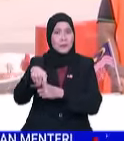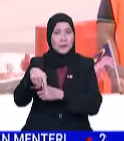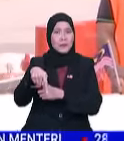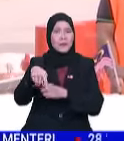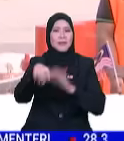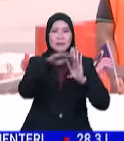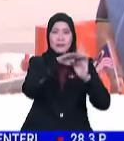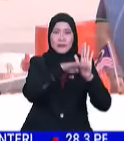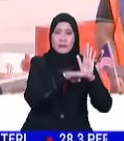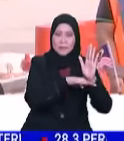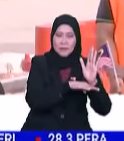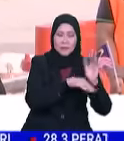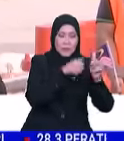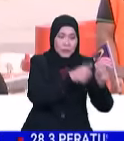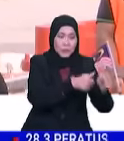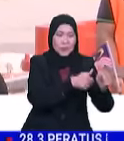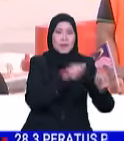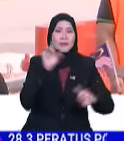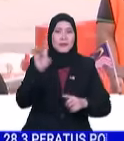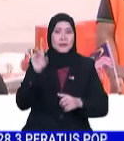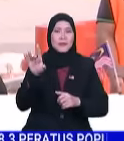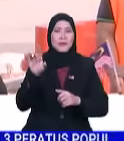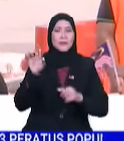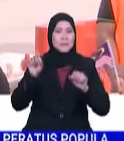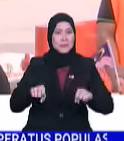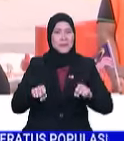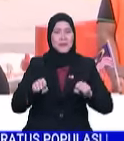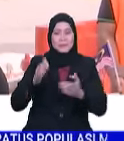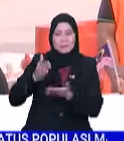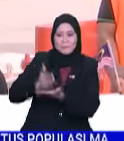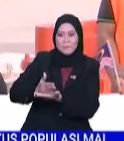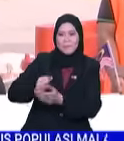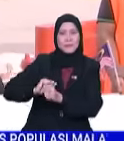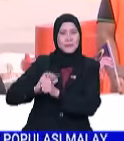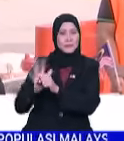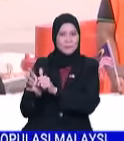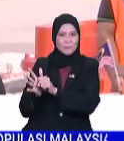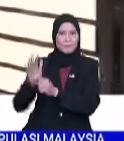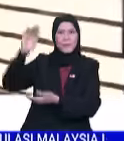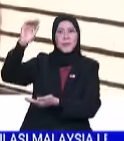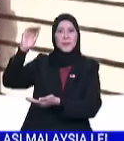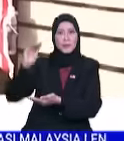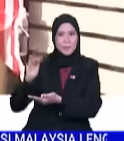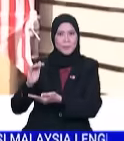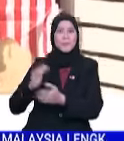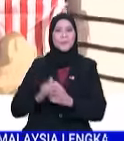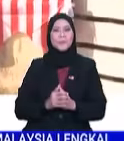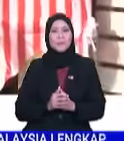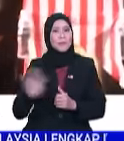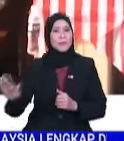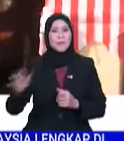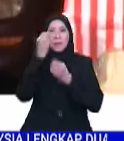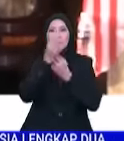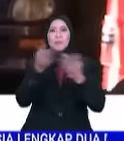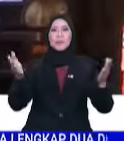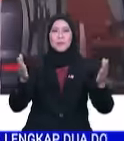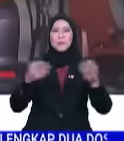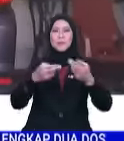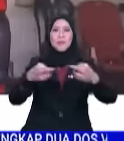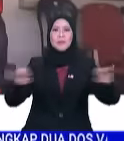sekiranya kita mematuhi SOP, insyaAllah negara kita ini akan dapat memutuskan rangkaian COVID-19. Beliau berkata demikian pada